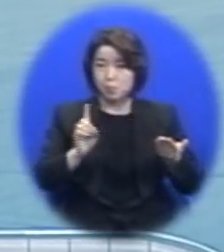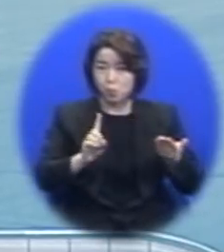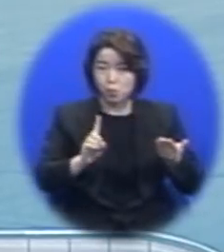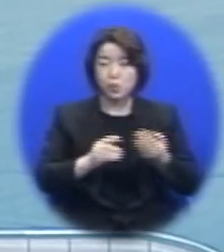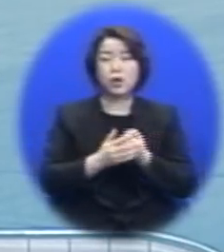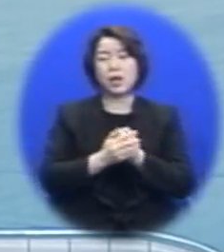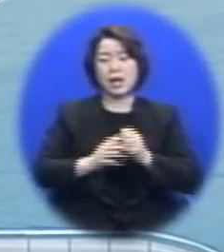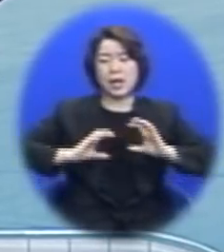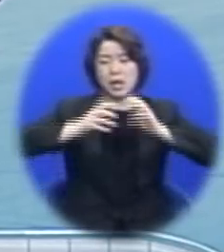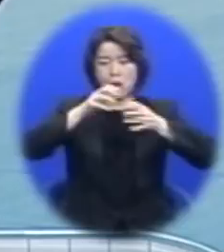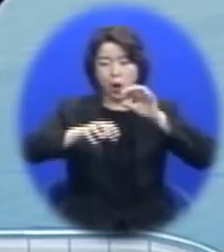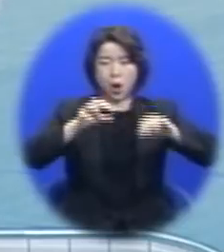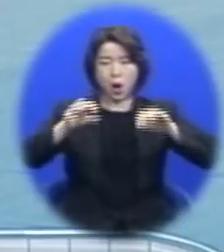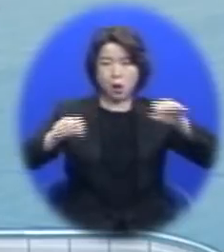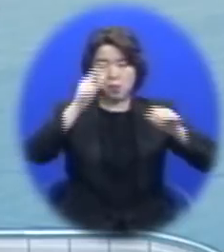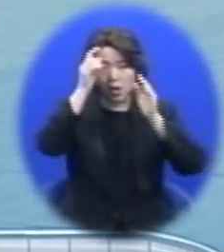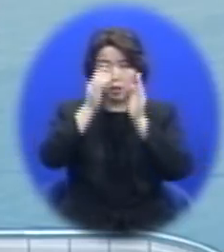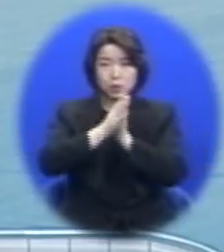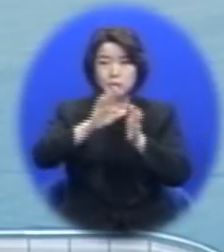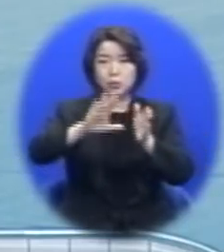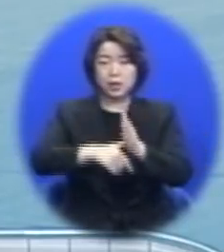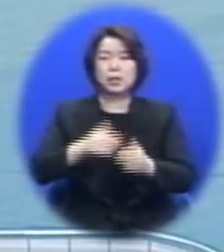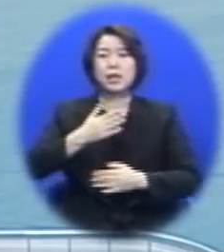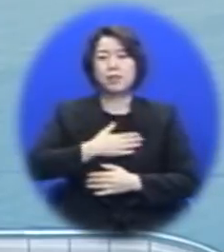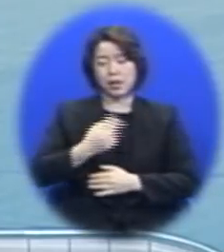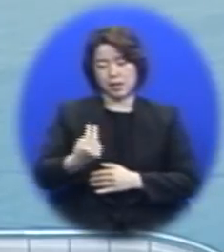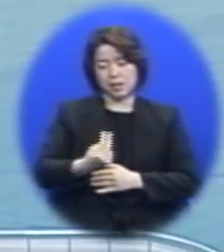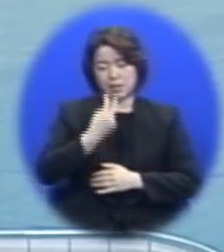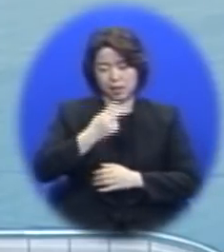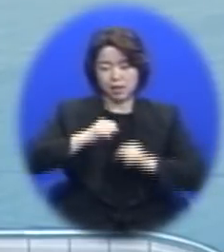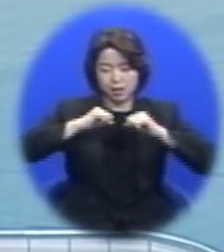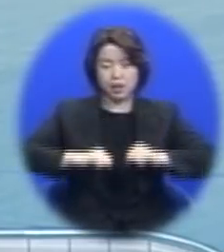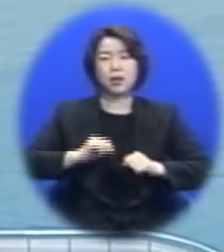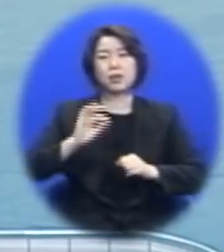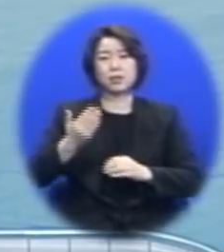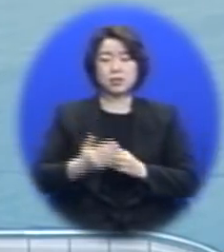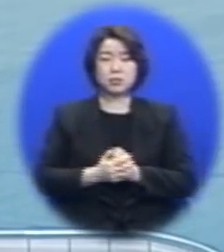열방을 위해서 기도하면서 내가 살았습니다.